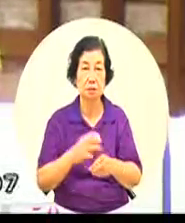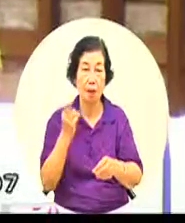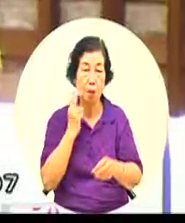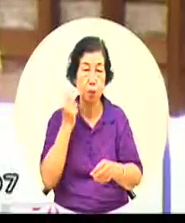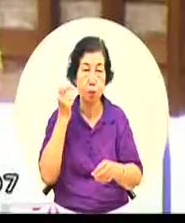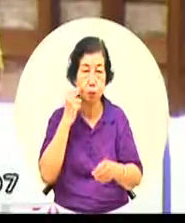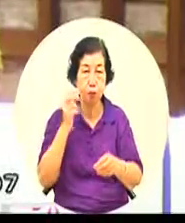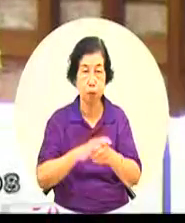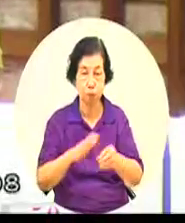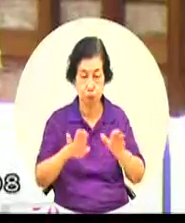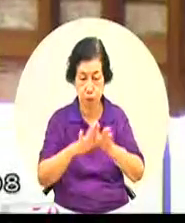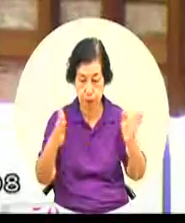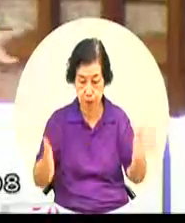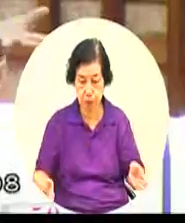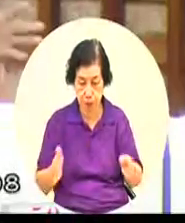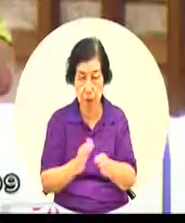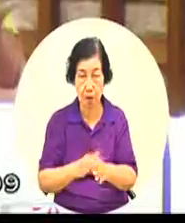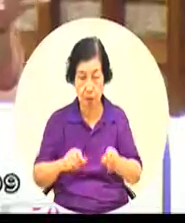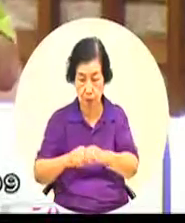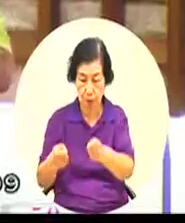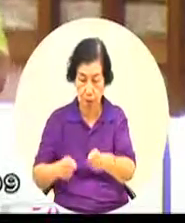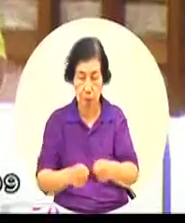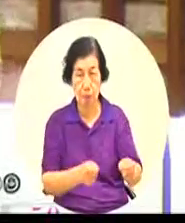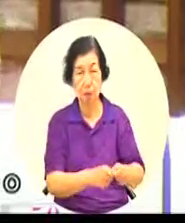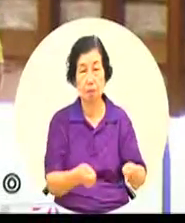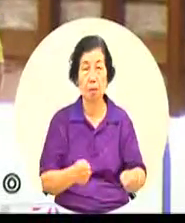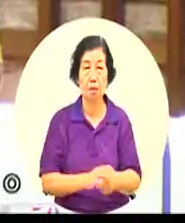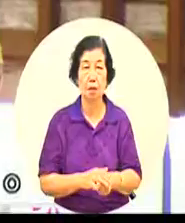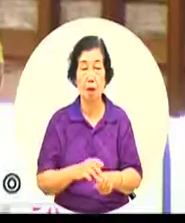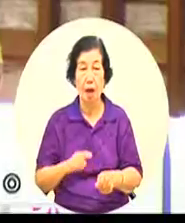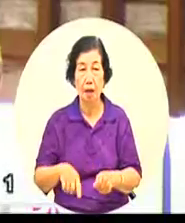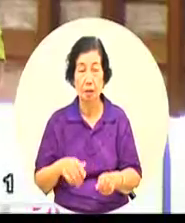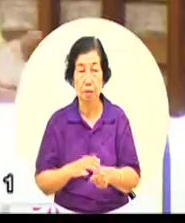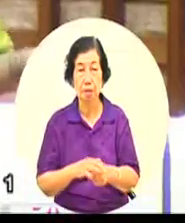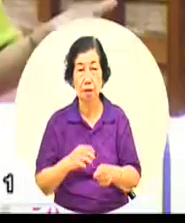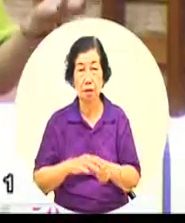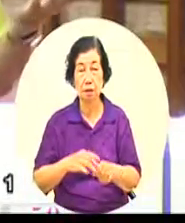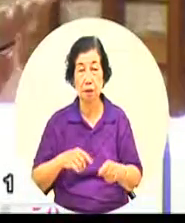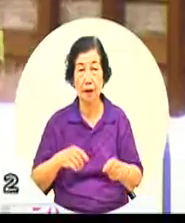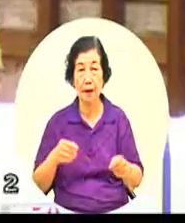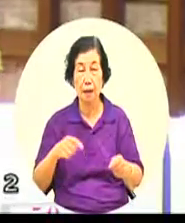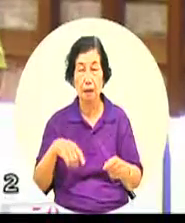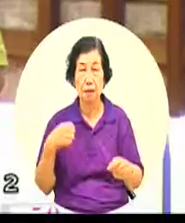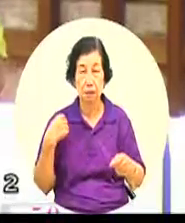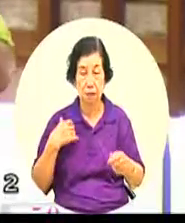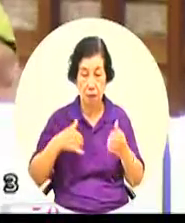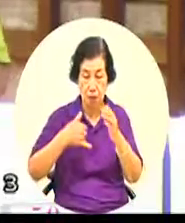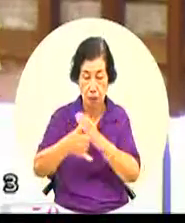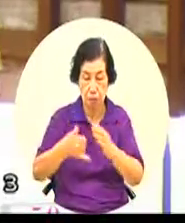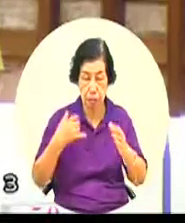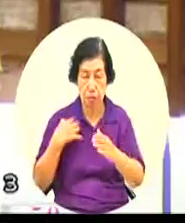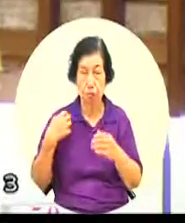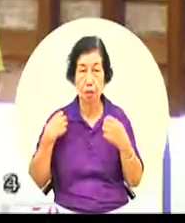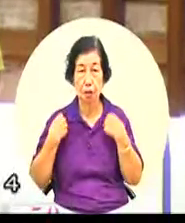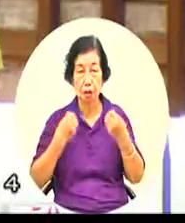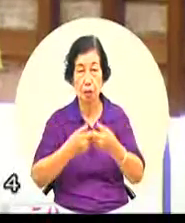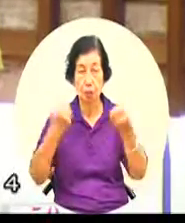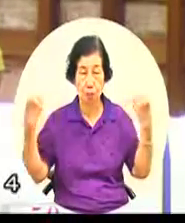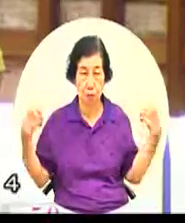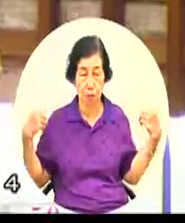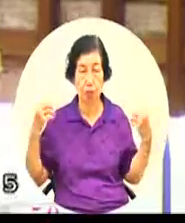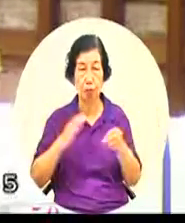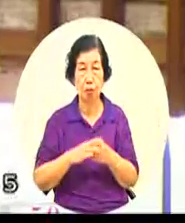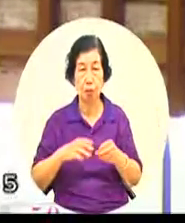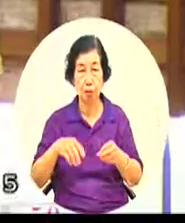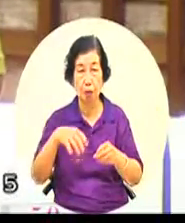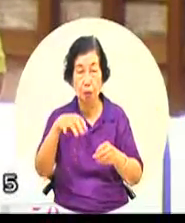备嘛，吼、哦、啊，尤其我在讲的重视这个更衣室的问题啊，吼、哦，迄门拢拍掉了啊，吼拢旧去啊嘛，吼、哦、啊，这